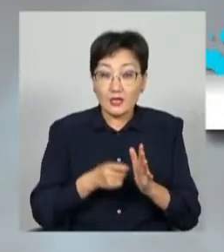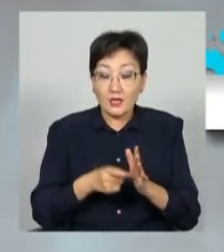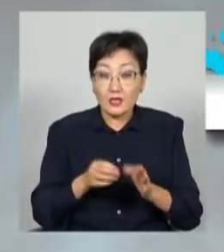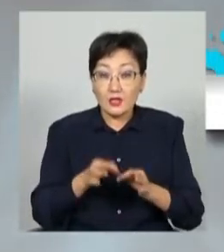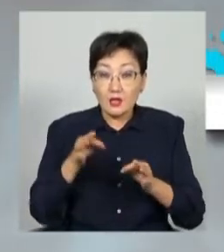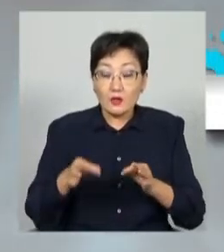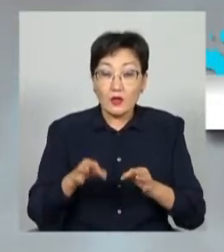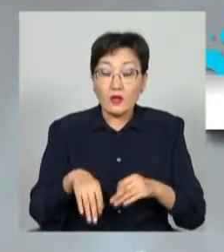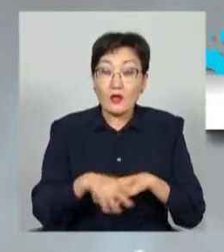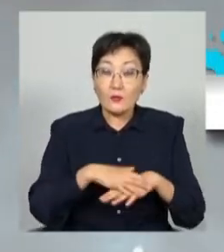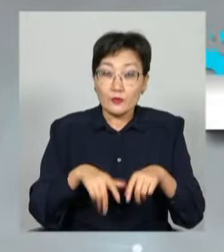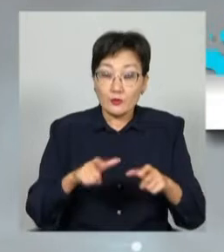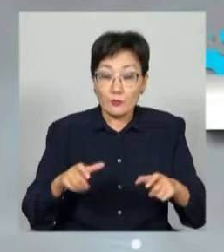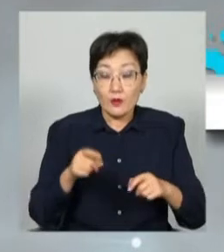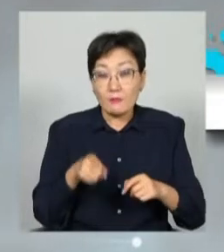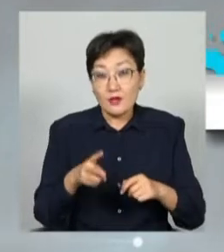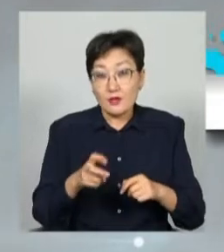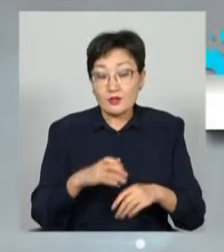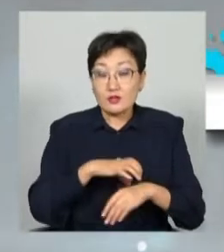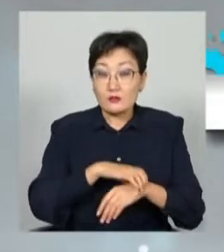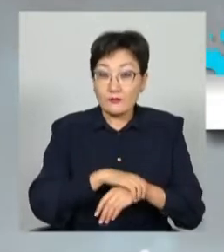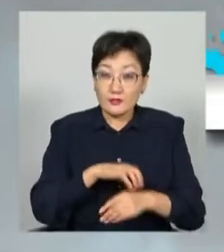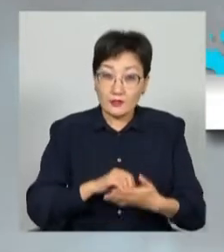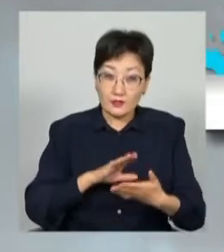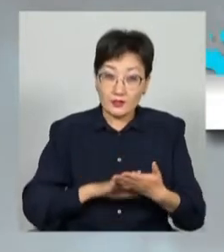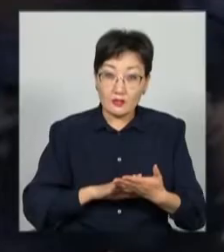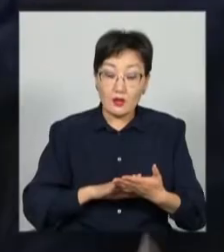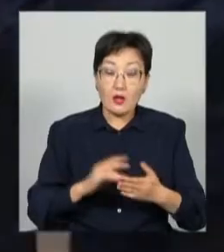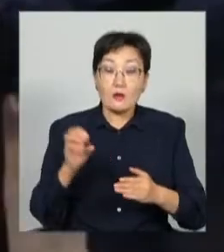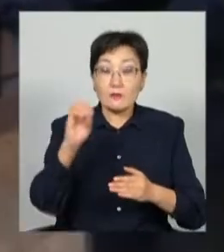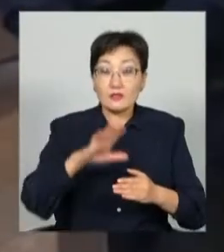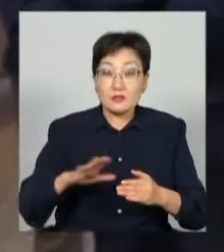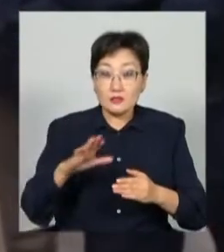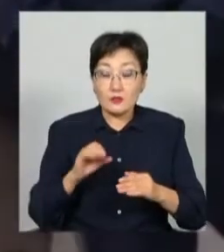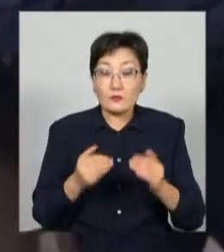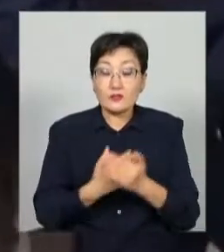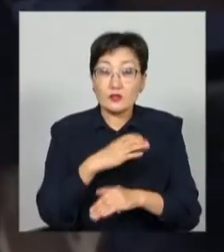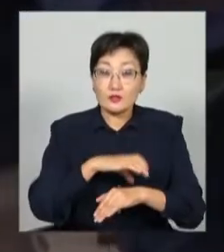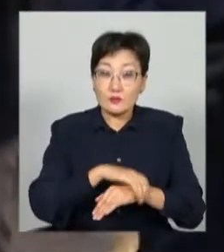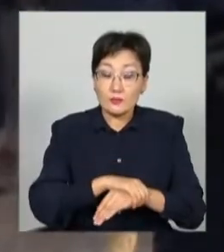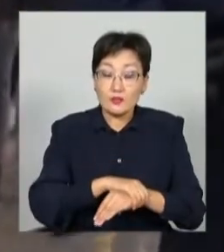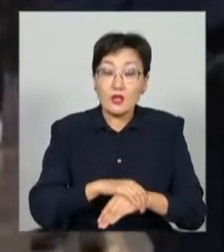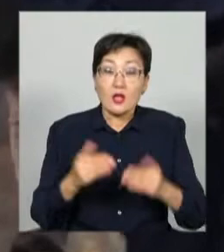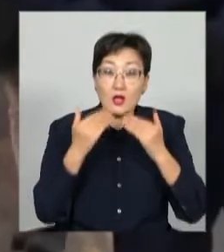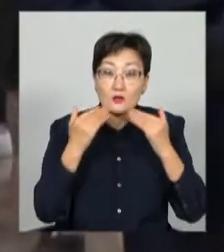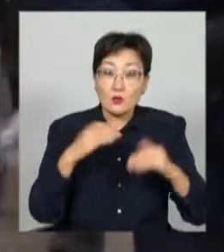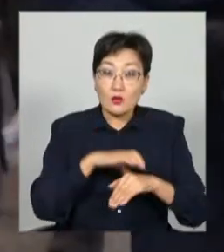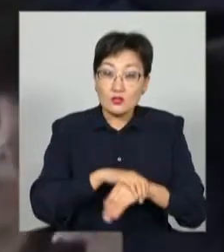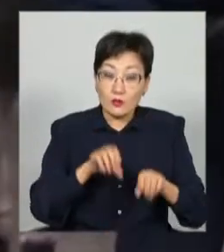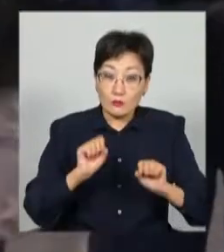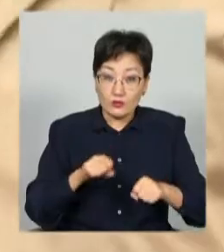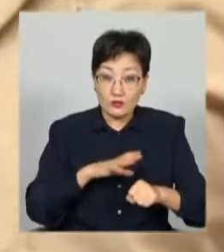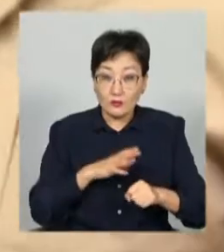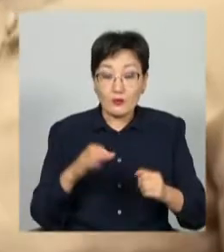мен қонақтары арасында 1200-ге жуық дерек тіркелген. Сонымен қатар Еуропадағылар омикрон COVID-19-дың соңғы штамы болуы мүмкін